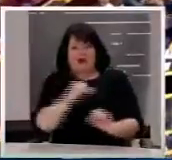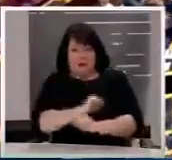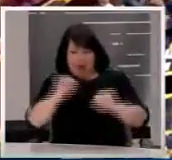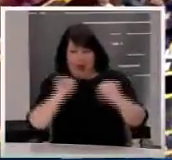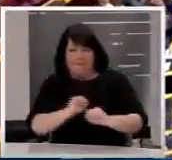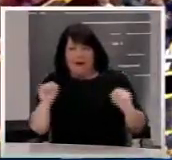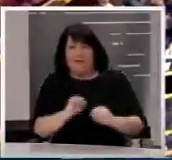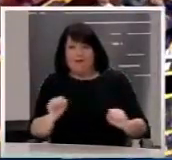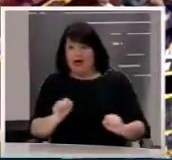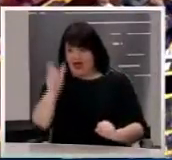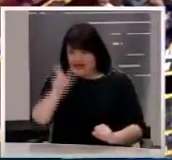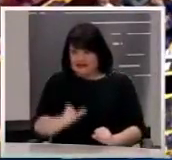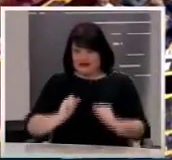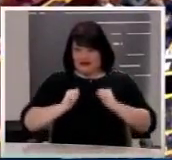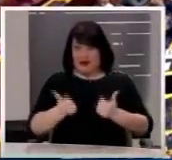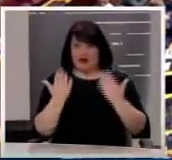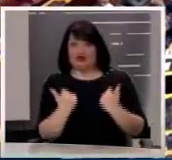Και